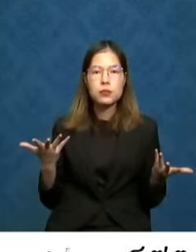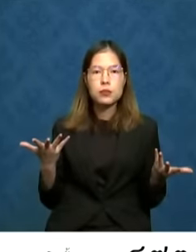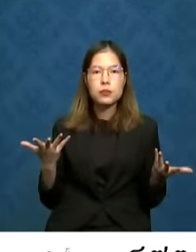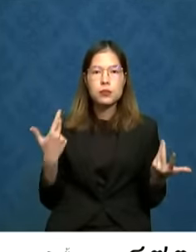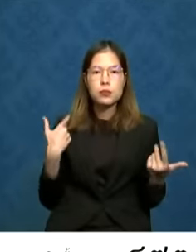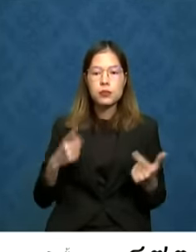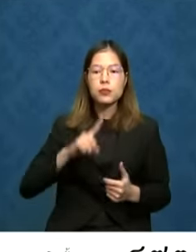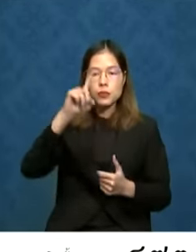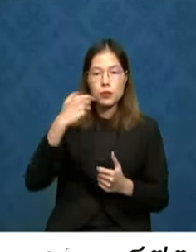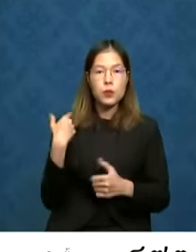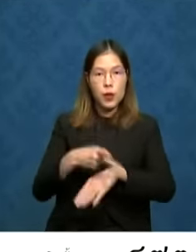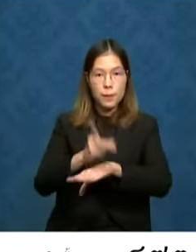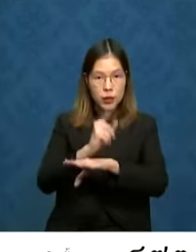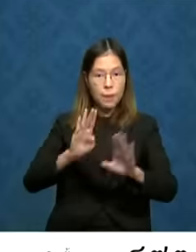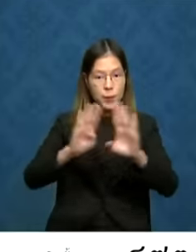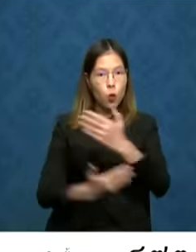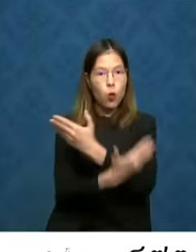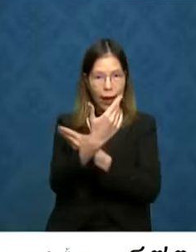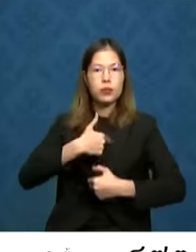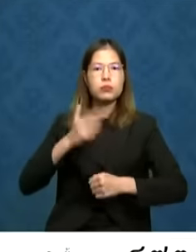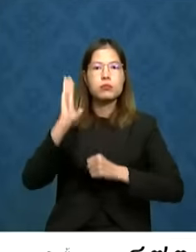ท่ประทานจะเปิดโผมฉจัสันแทมครับ